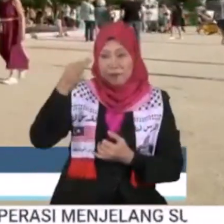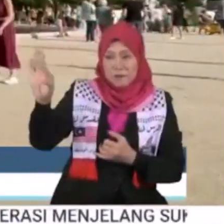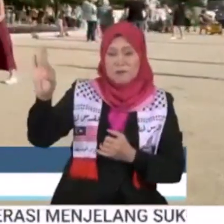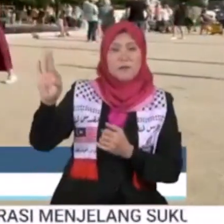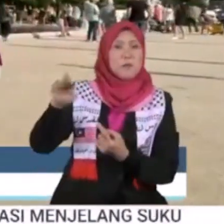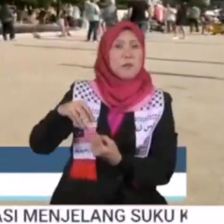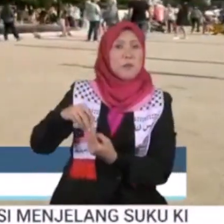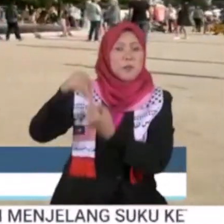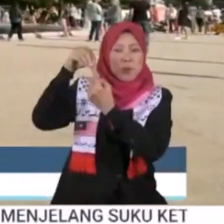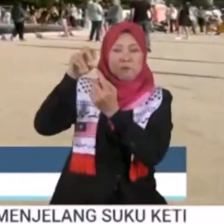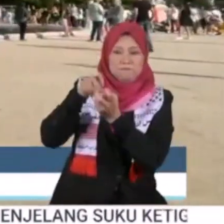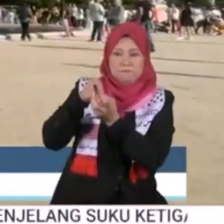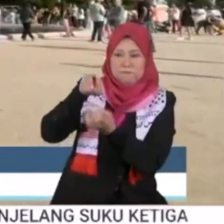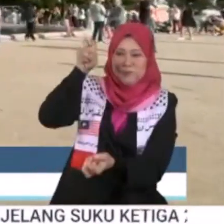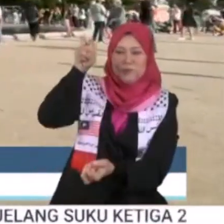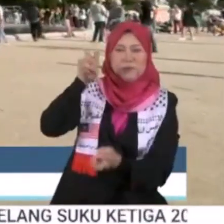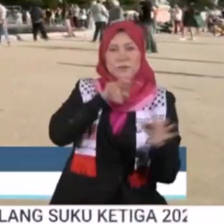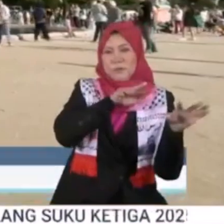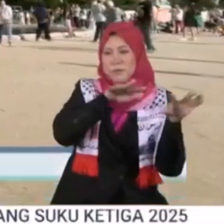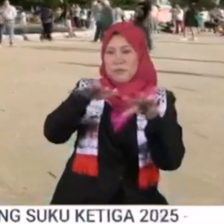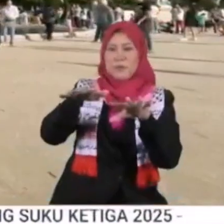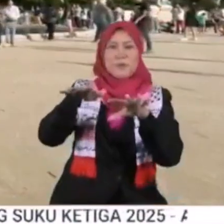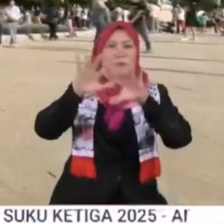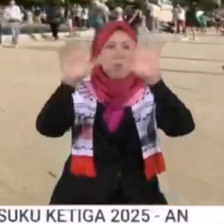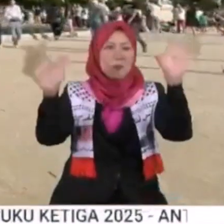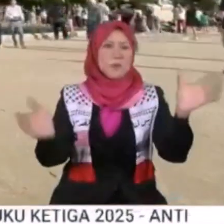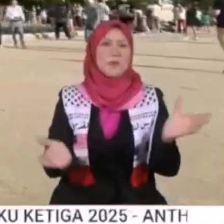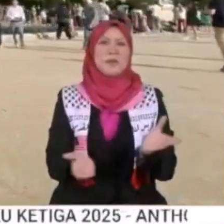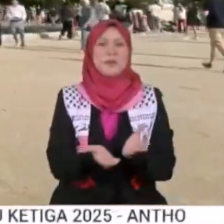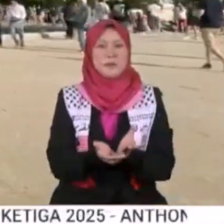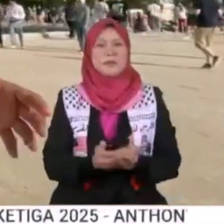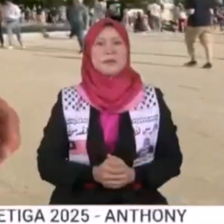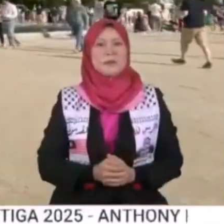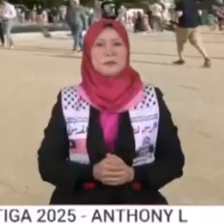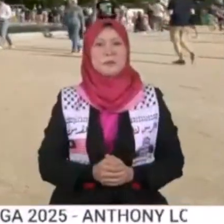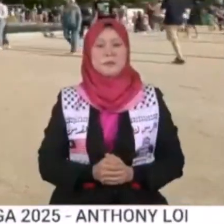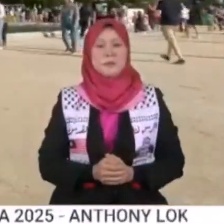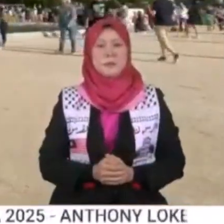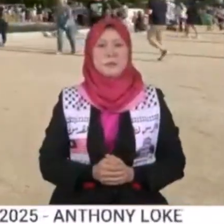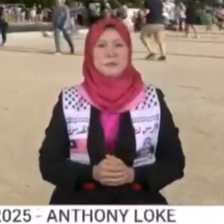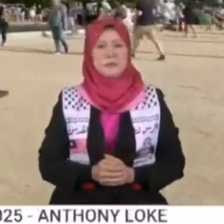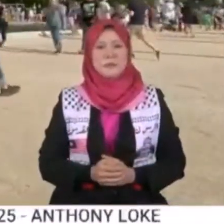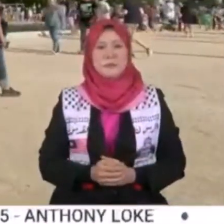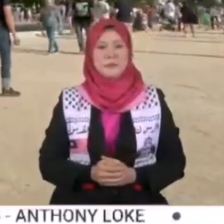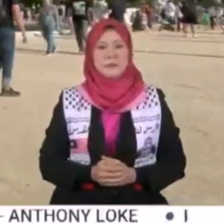keunikan yang memukau untuk tontonan seluruh dunia. Izwan Saman, Paris RTM.